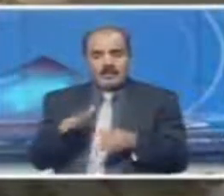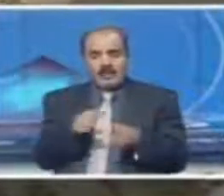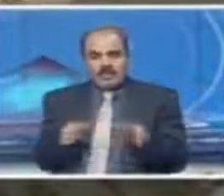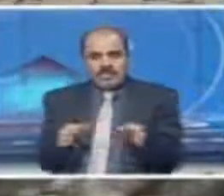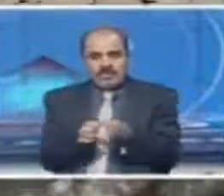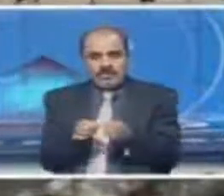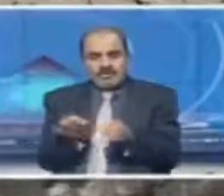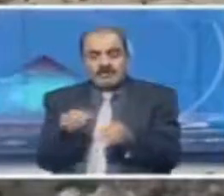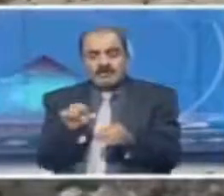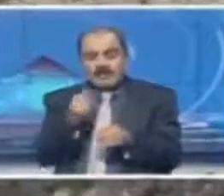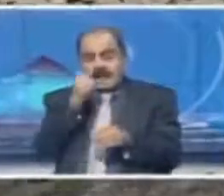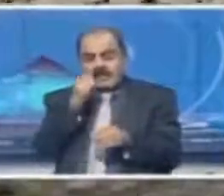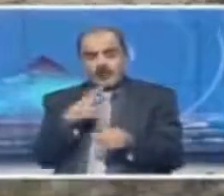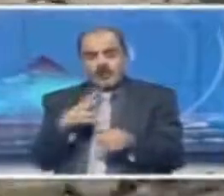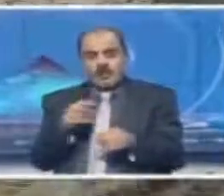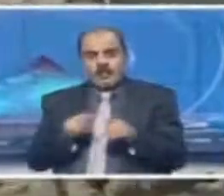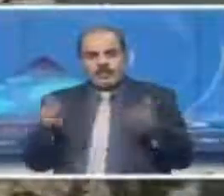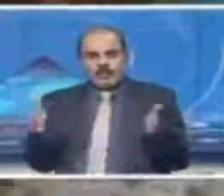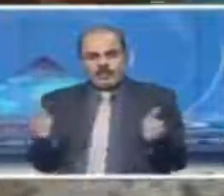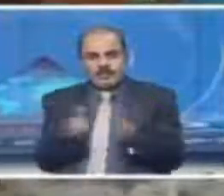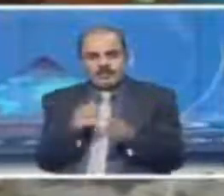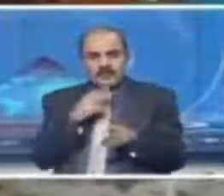بطول 6400 متر بتكلفة